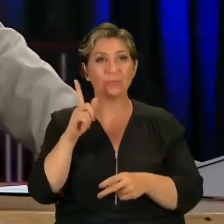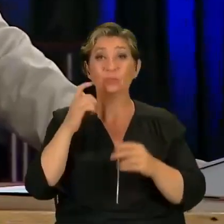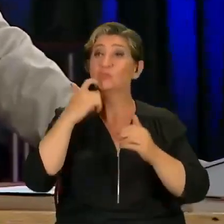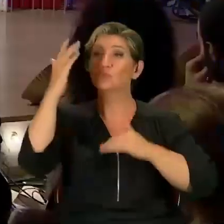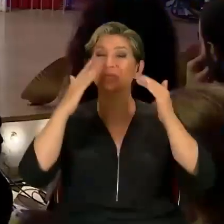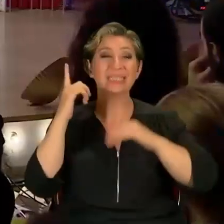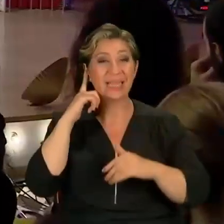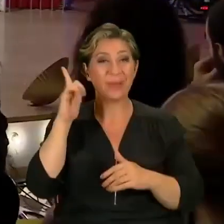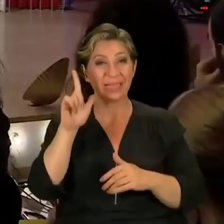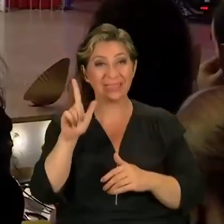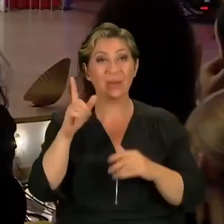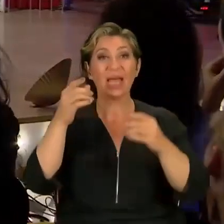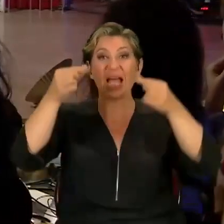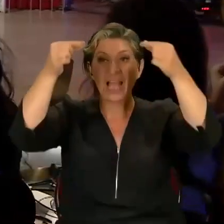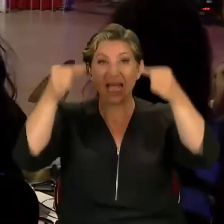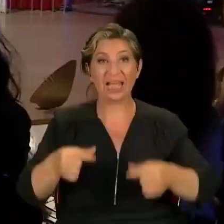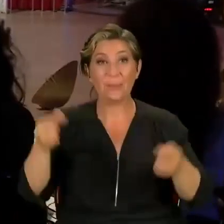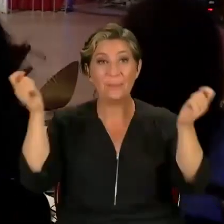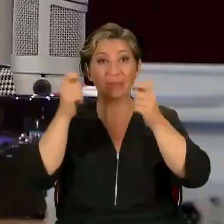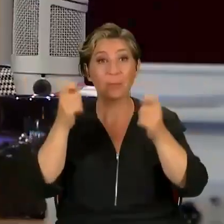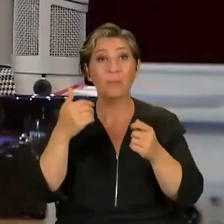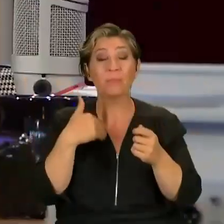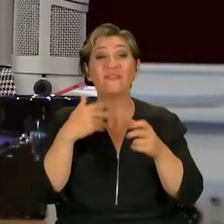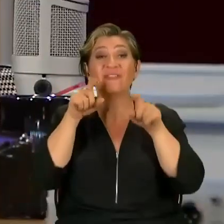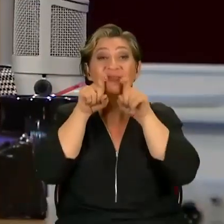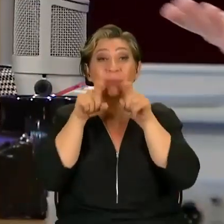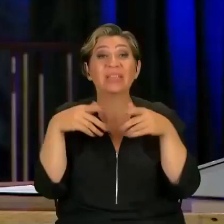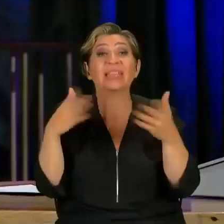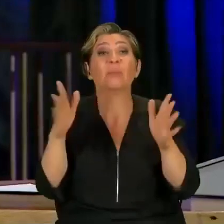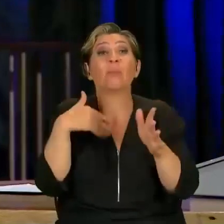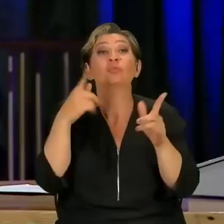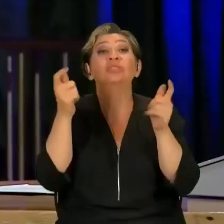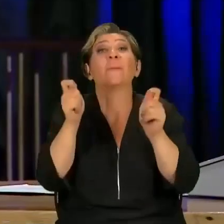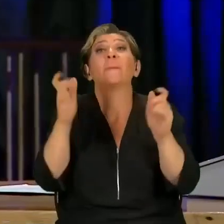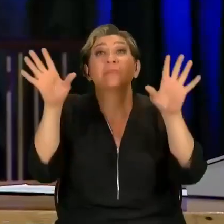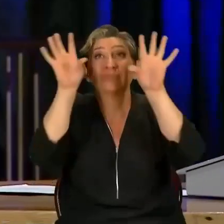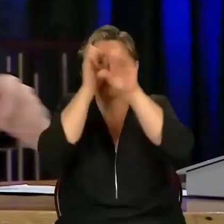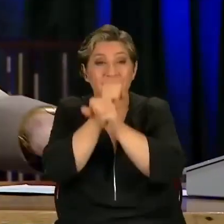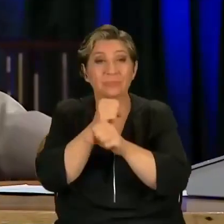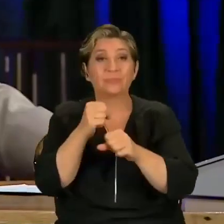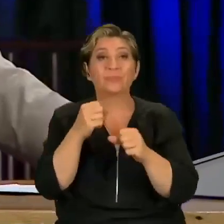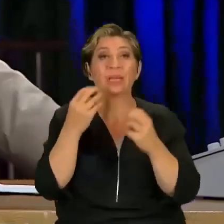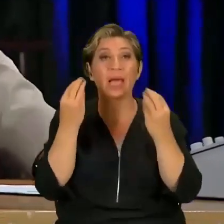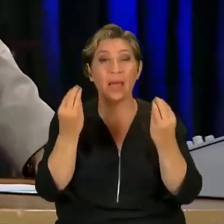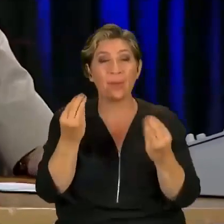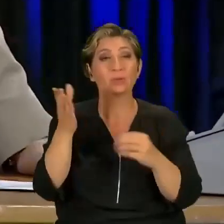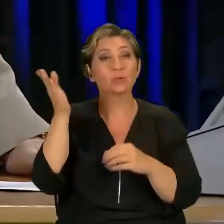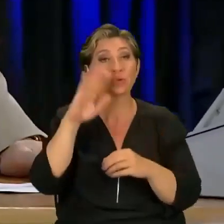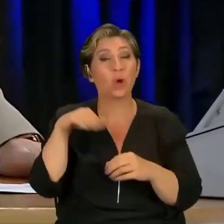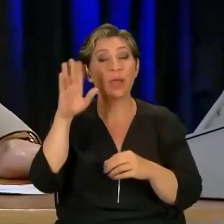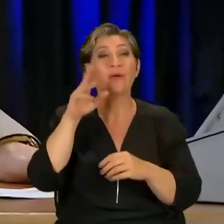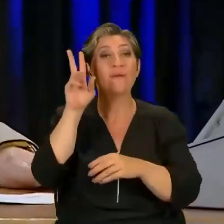lazım, büyükleri dinlemek lazım. İşte kalın perdelerle kapat filan. Diyorum ki ben vampir değilim ki böyle bir şey, her şeyi gün ışığına engelleyip. Fakat